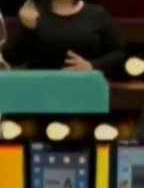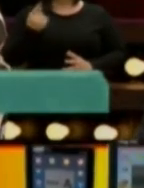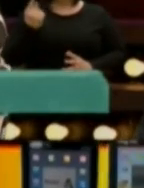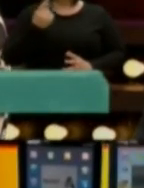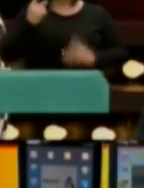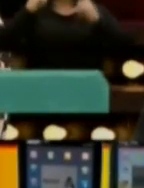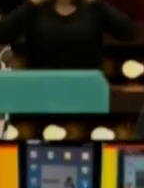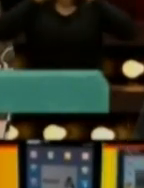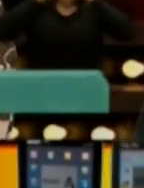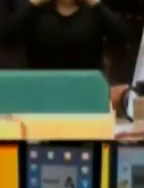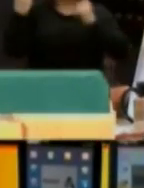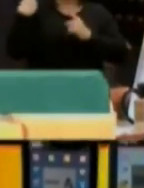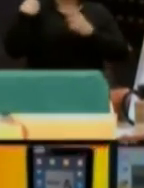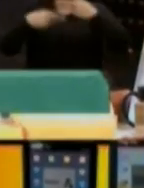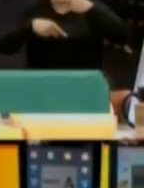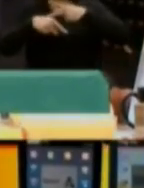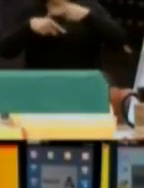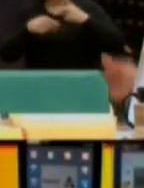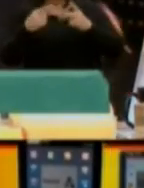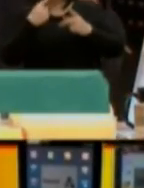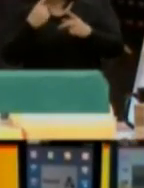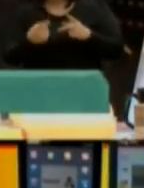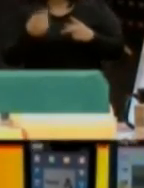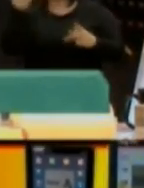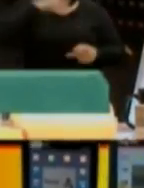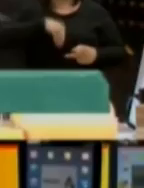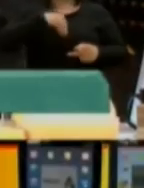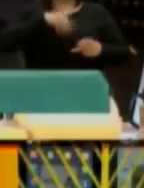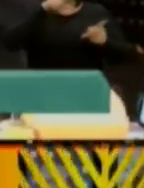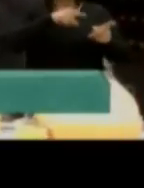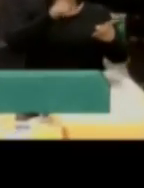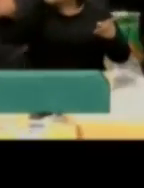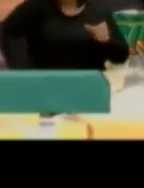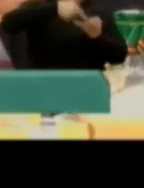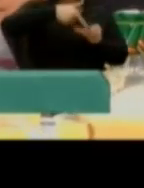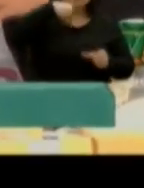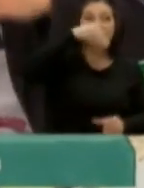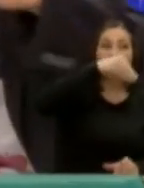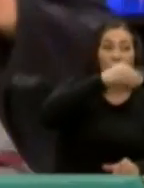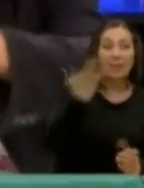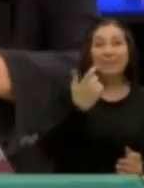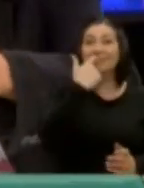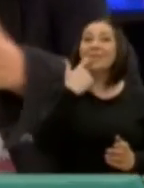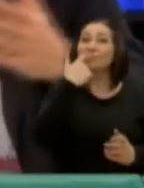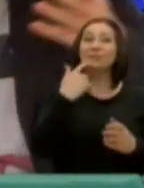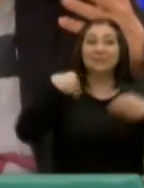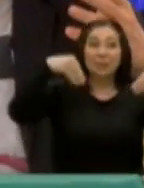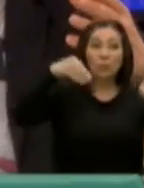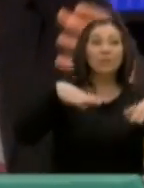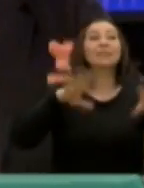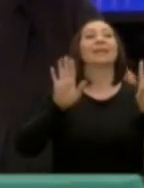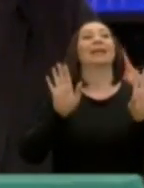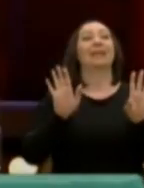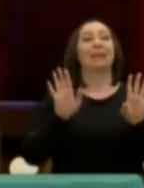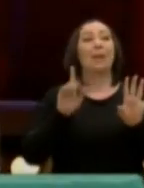sen Japonya'dan Yeni Zelanda'ya falan diye atınca sanırsın ki bunlar buraya ya petrol satıyorlar ya demir çelik satıyorlar falan. Öyle değil ama işte.